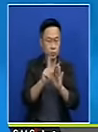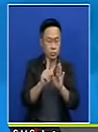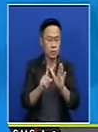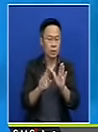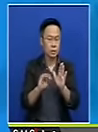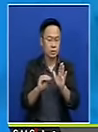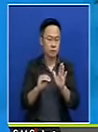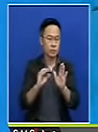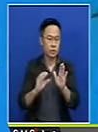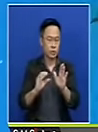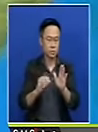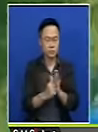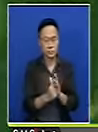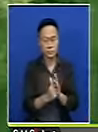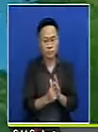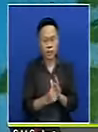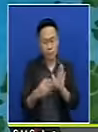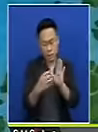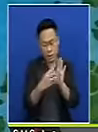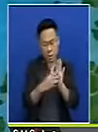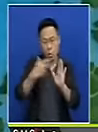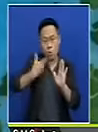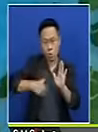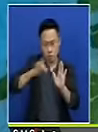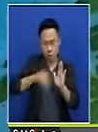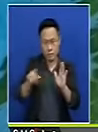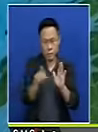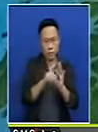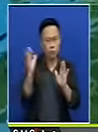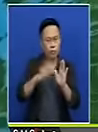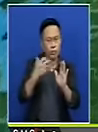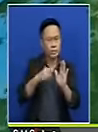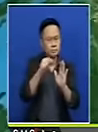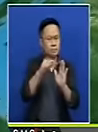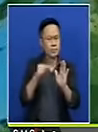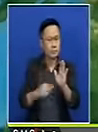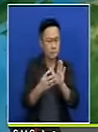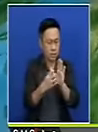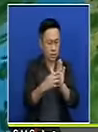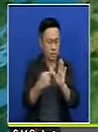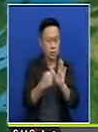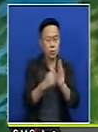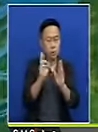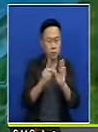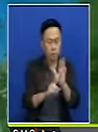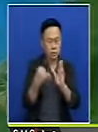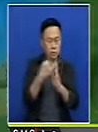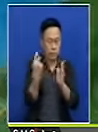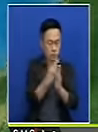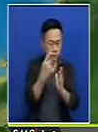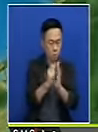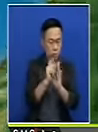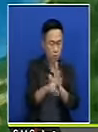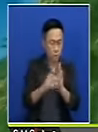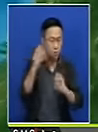มิสูงสุด40องศาเซลเซียสภาคกลางอากาศร้อนถึงร้อนจัดครับฝนร้อยละ10ของพื้นที่ต้องเฝ้าระวังนะครับกาญจนบุรีอุทัย